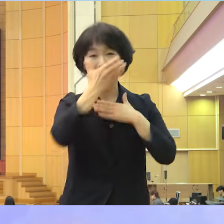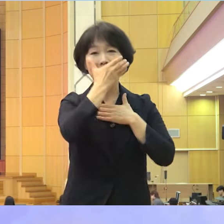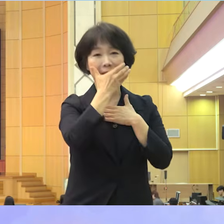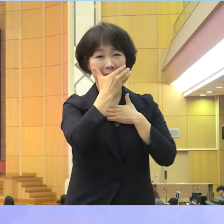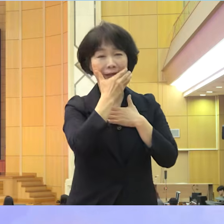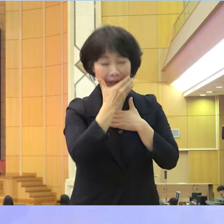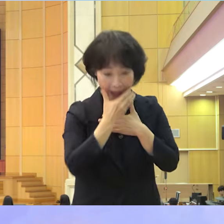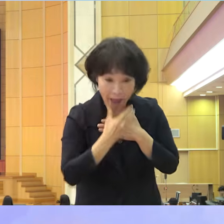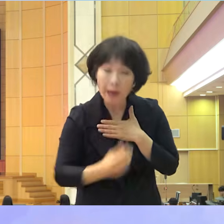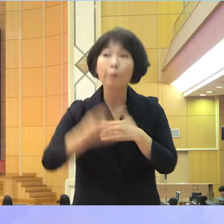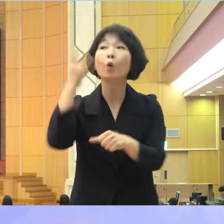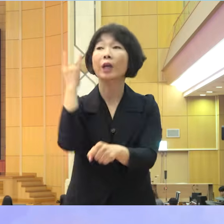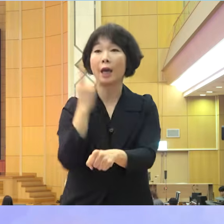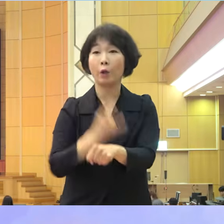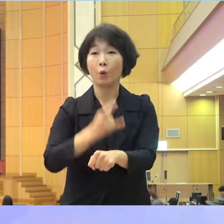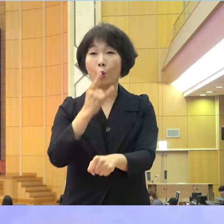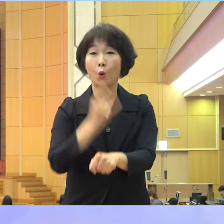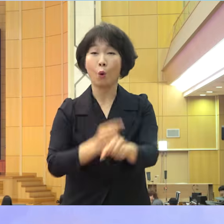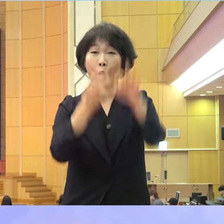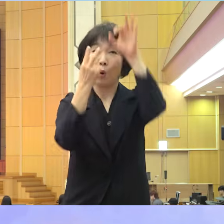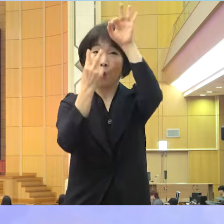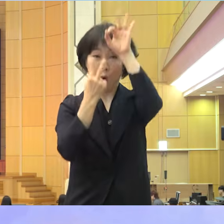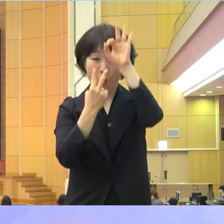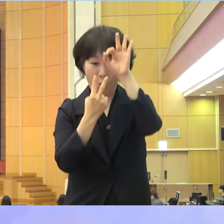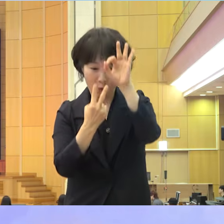나는 행복해요.